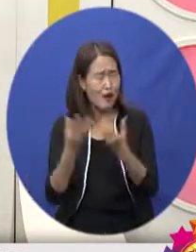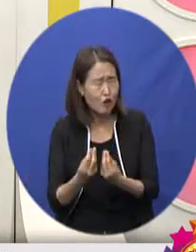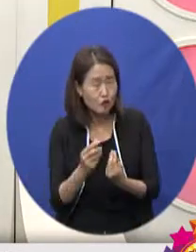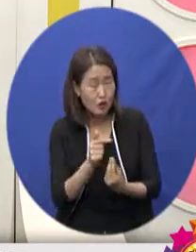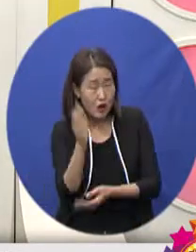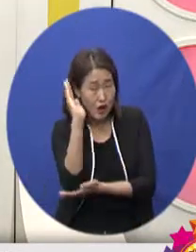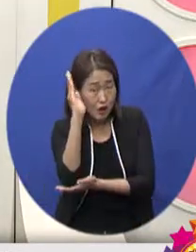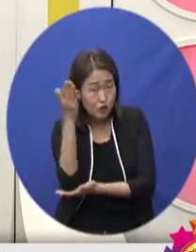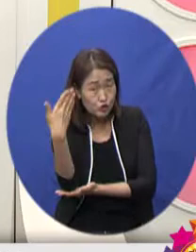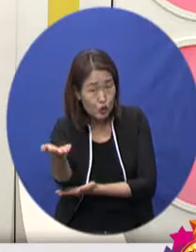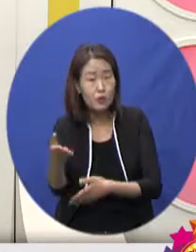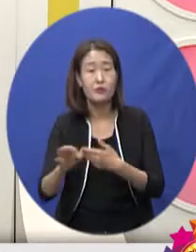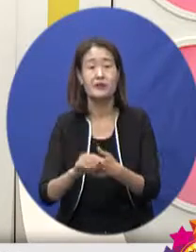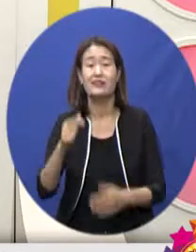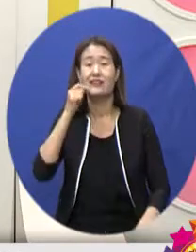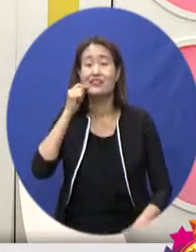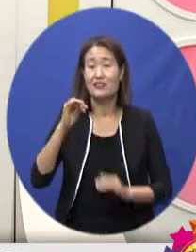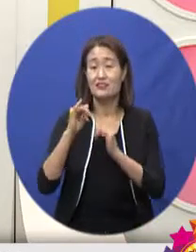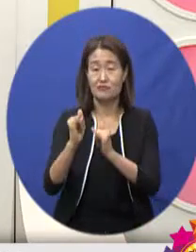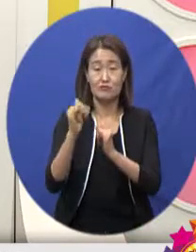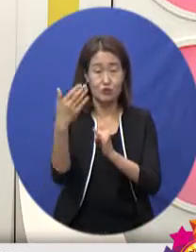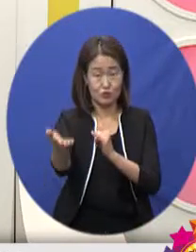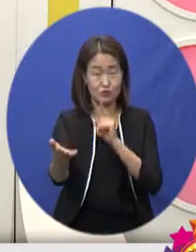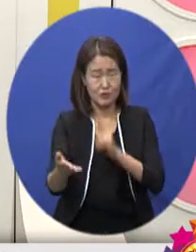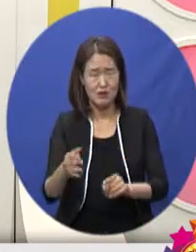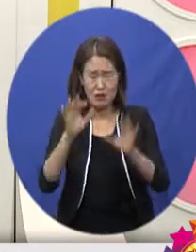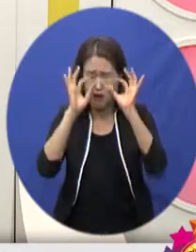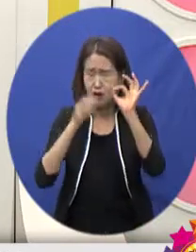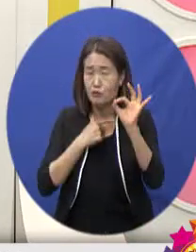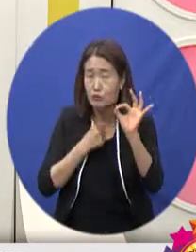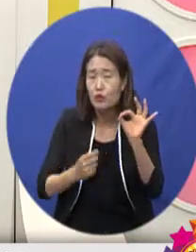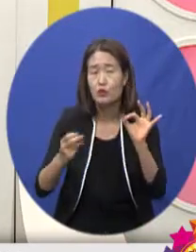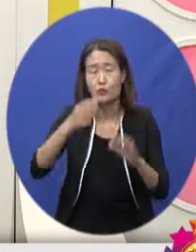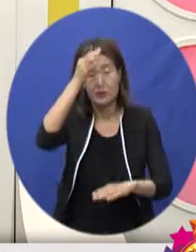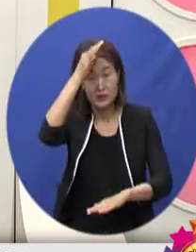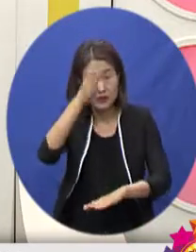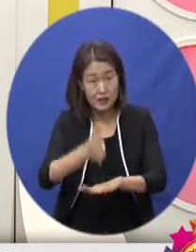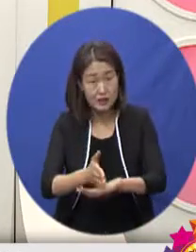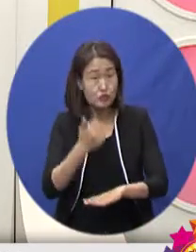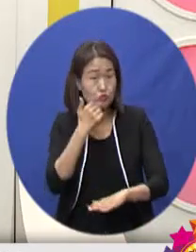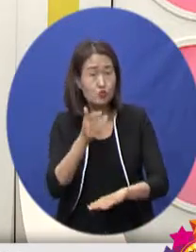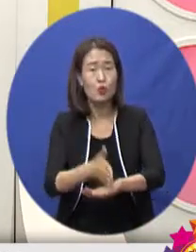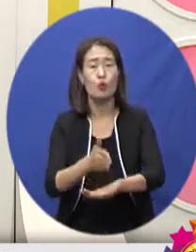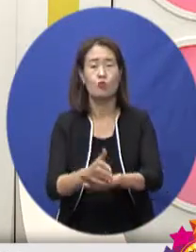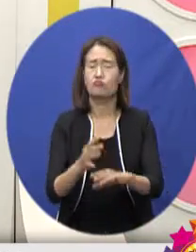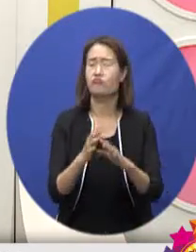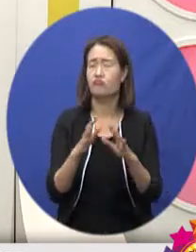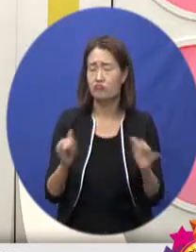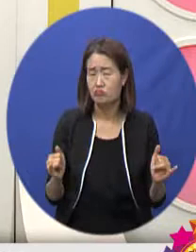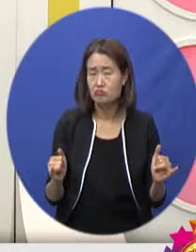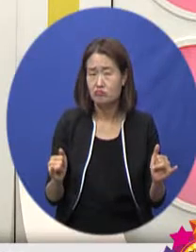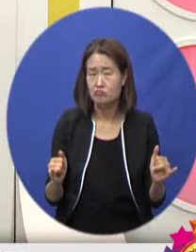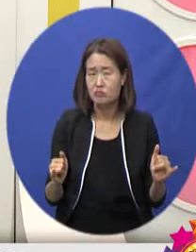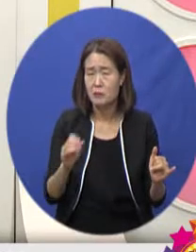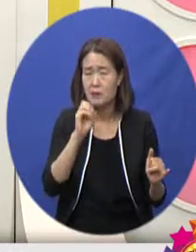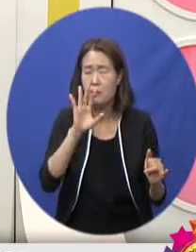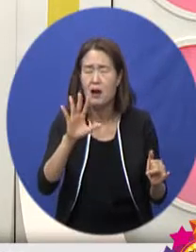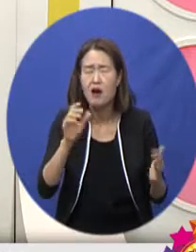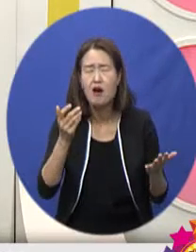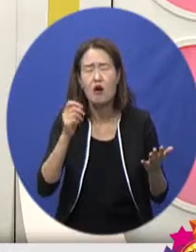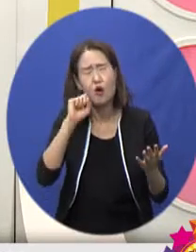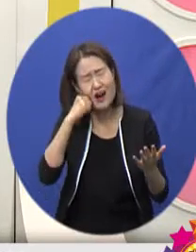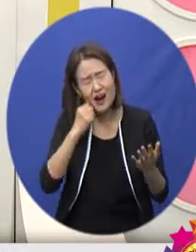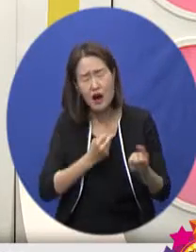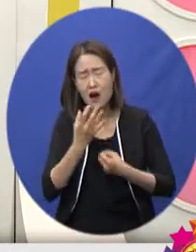인기상을 드리고 있죠. 그렇죠. 네. 네. 정말 보고 싶었던 분들, 미안했던 분들, 고마웠던 분들한테 말 못한 애들